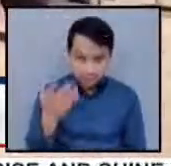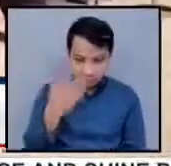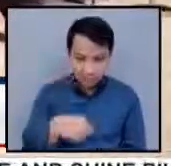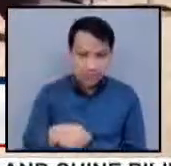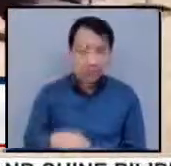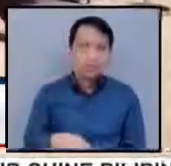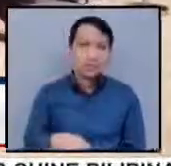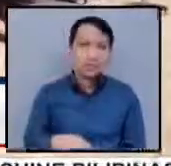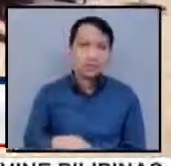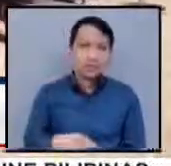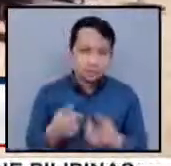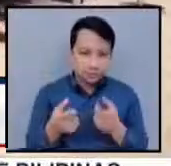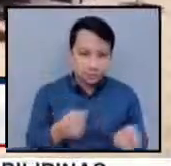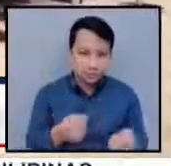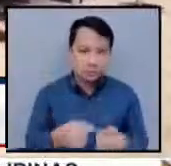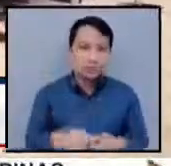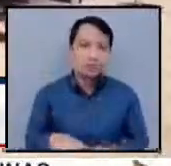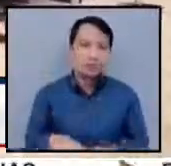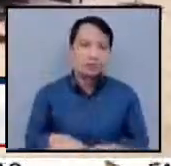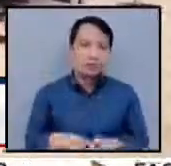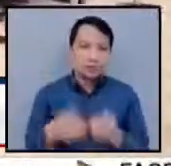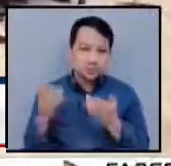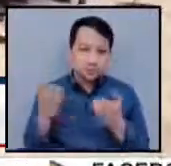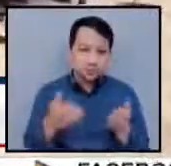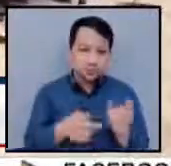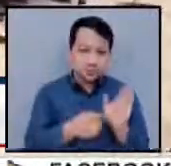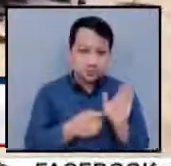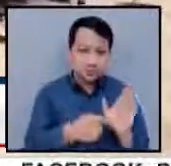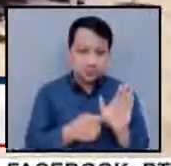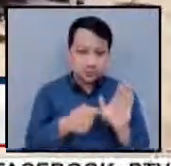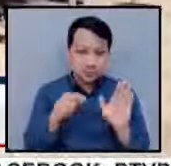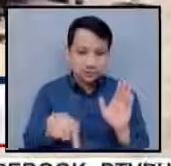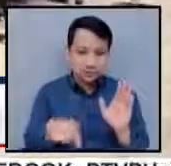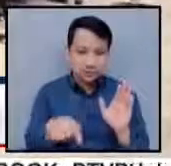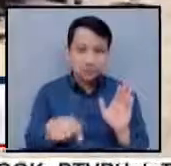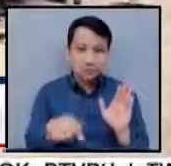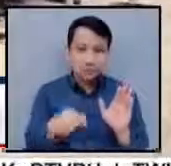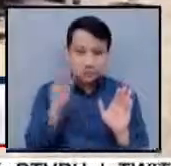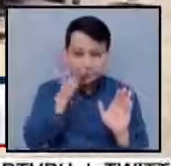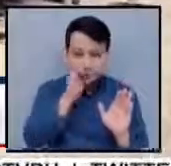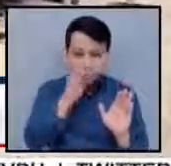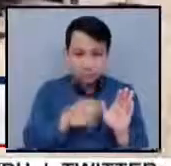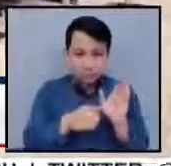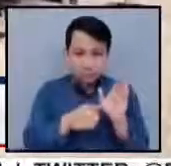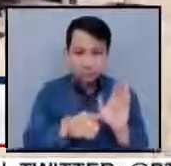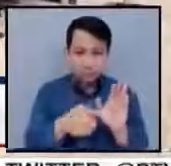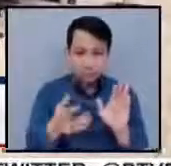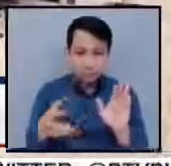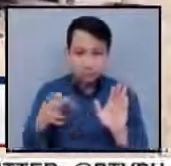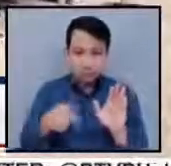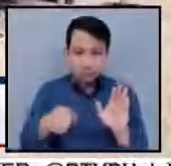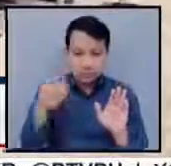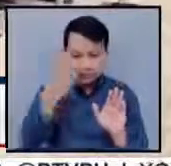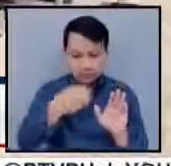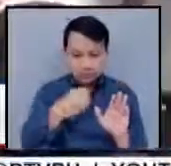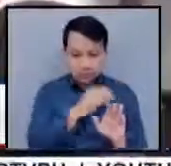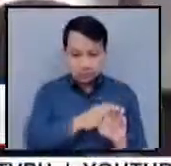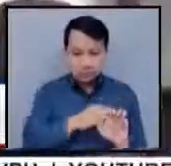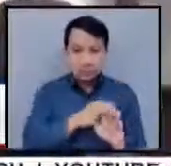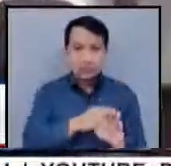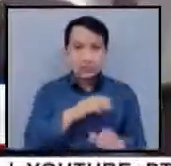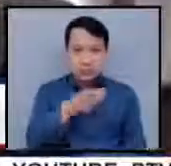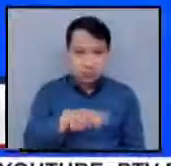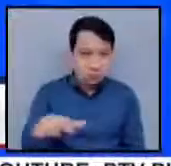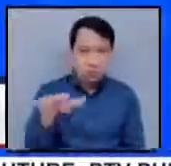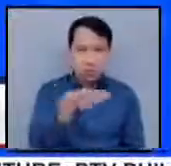dinala sa mga Pilipino dito sa Cambodia, kagaya ng lahat ng mga Pinoy na kung saan-saan kami